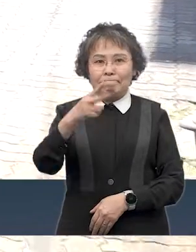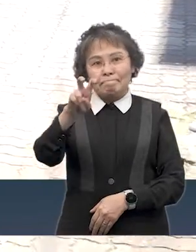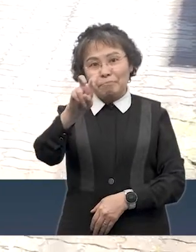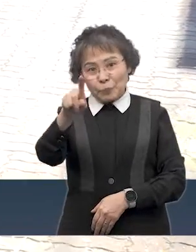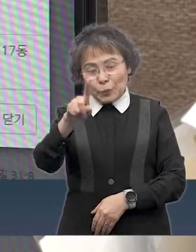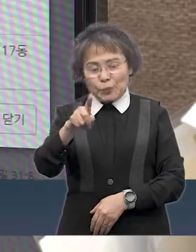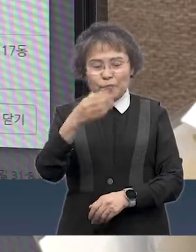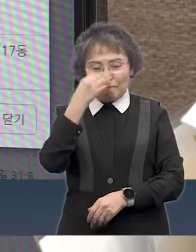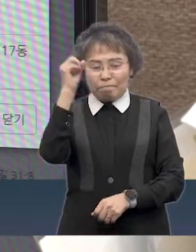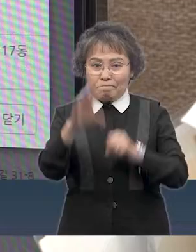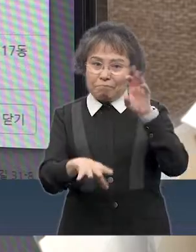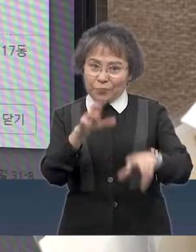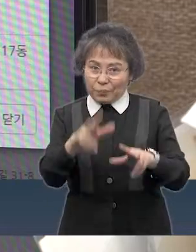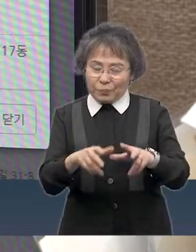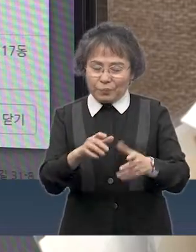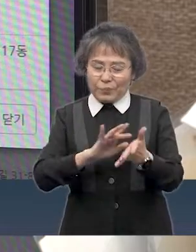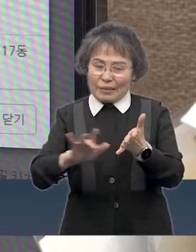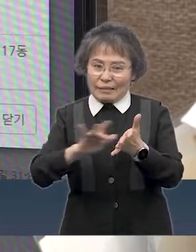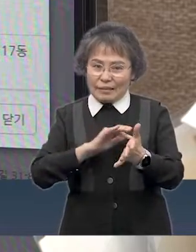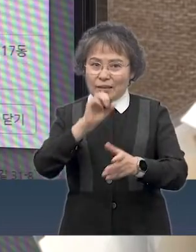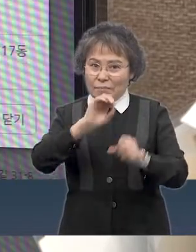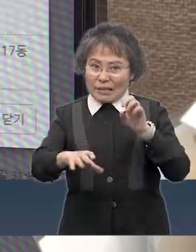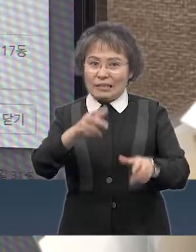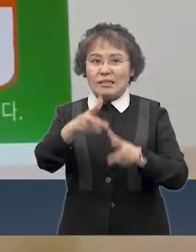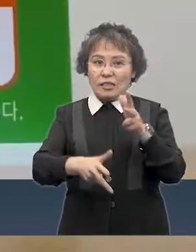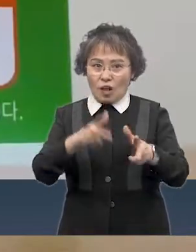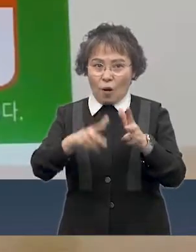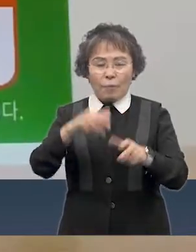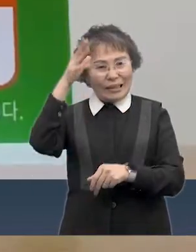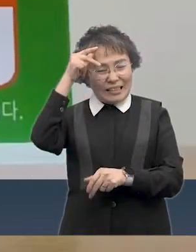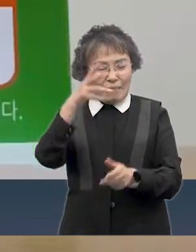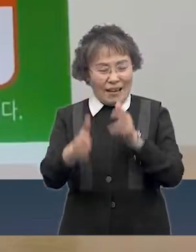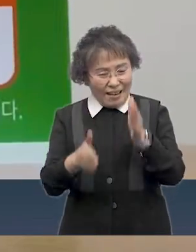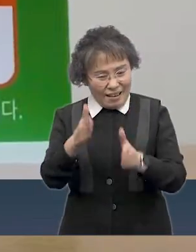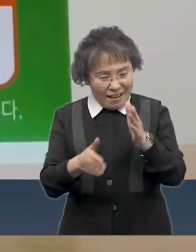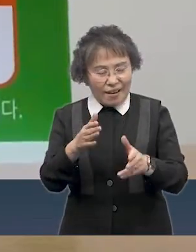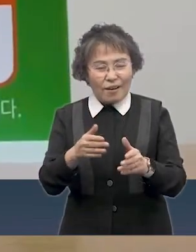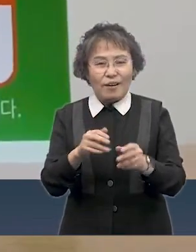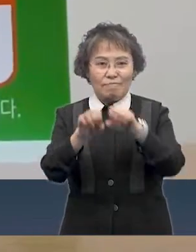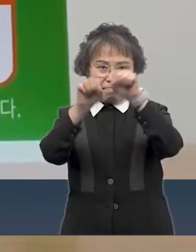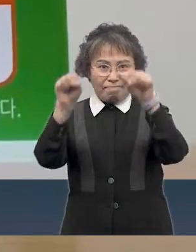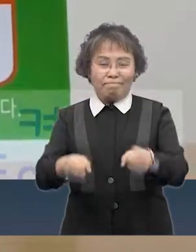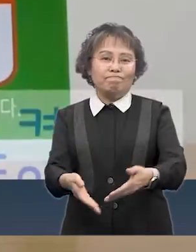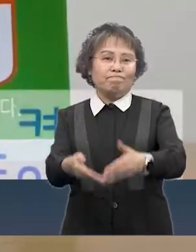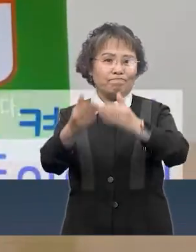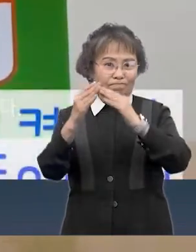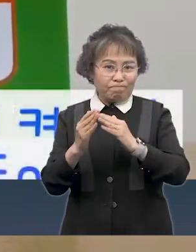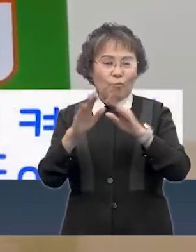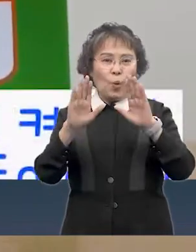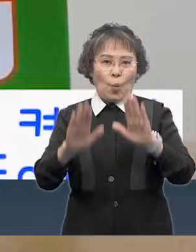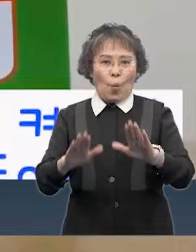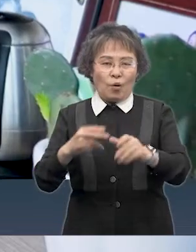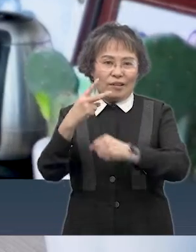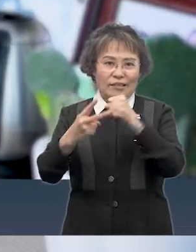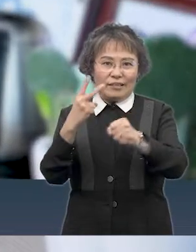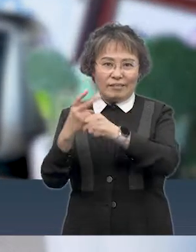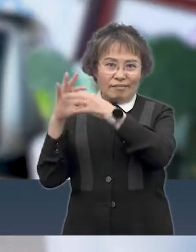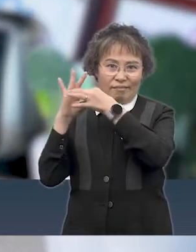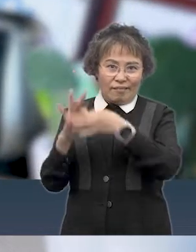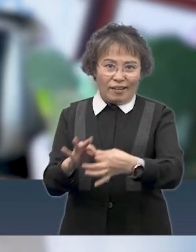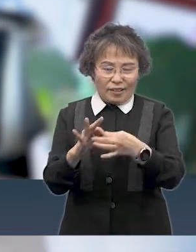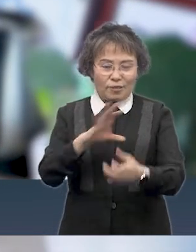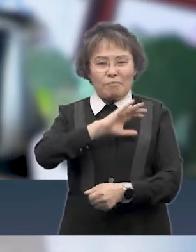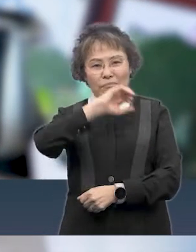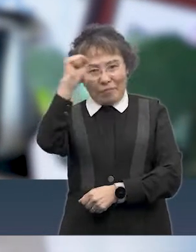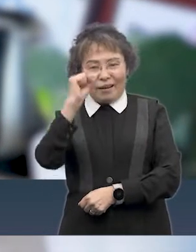대형 폐기물 스마트 배출 사업에 이어 스마트 치매케어 홈플랫폼 구축 사업으로 군은 2년 연속 혁신 챔피언